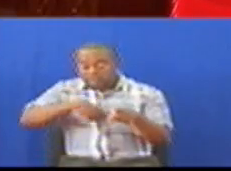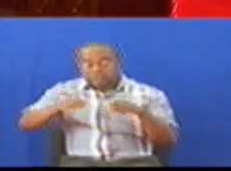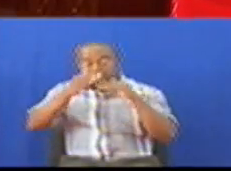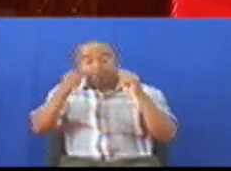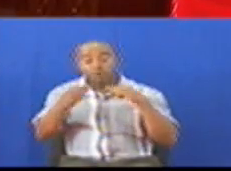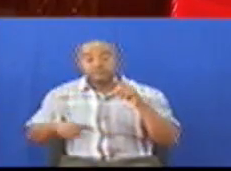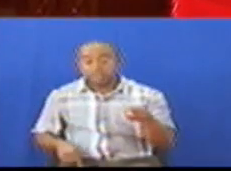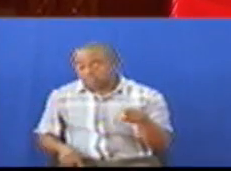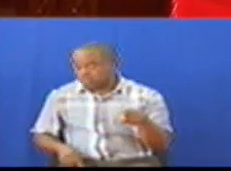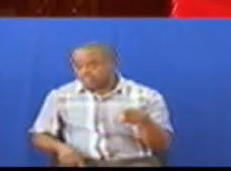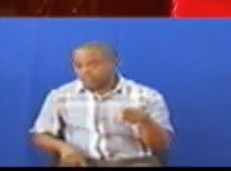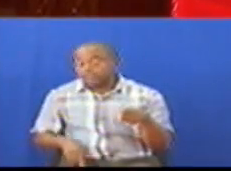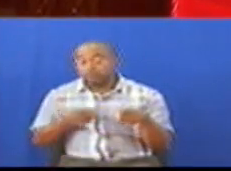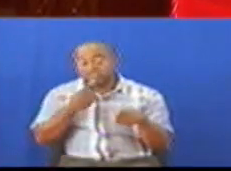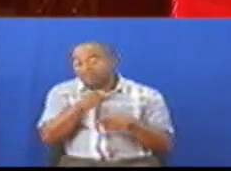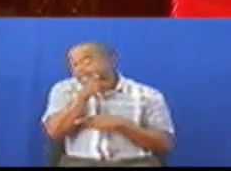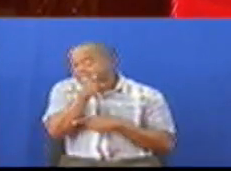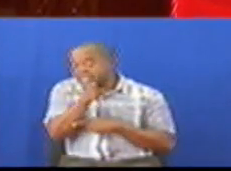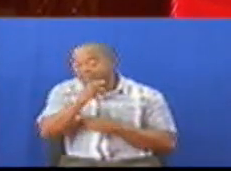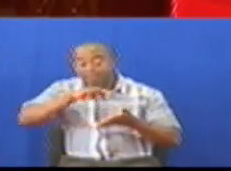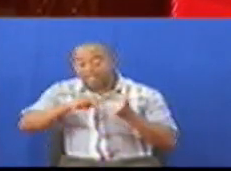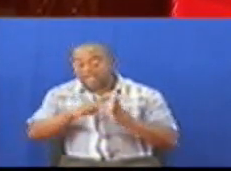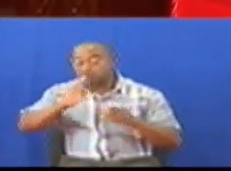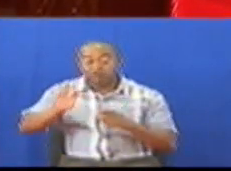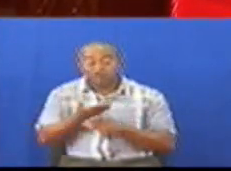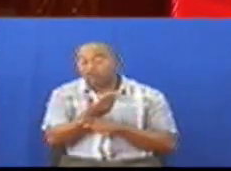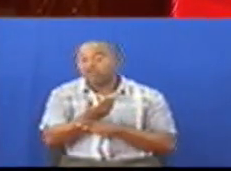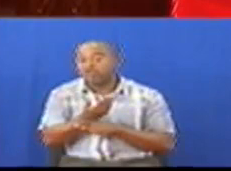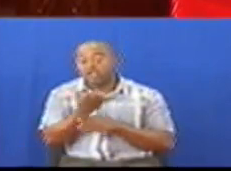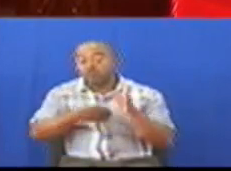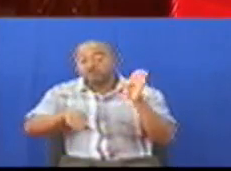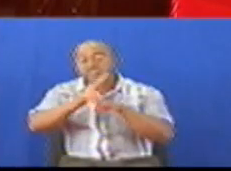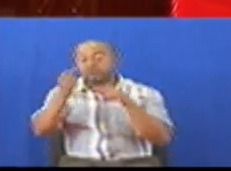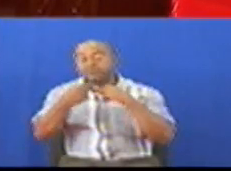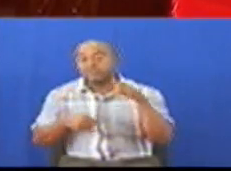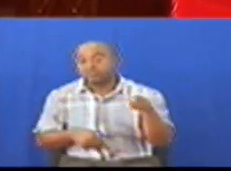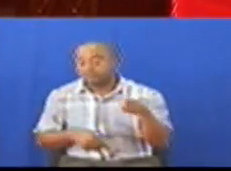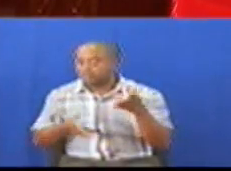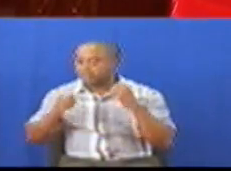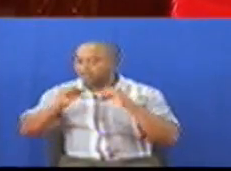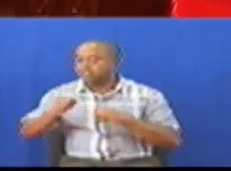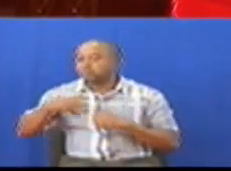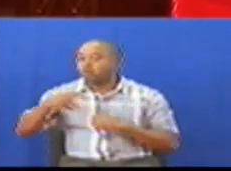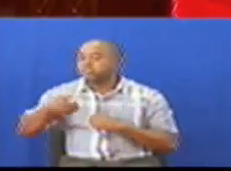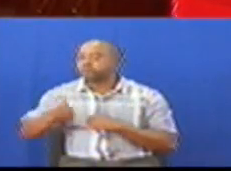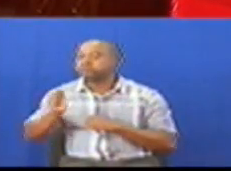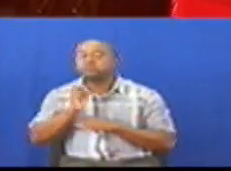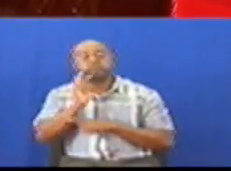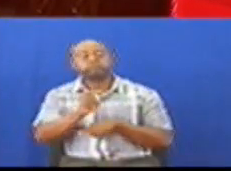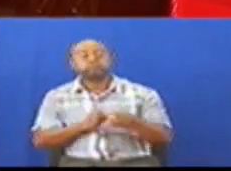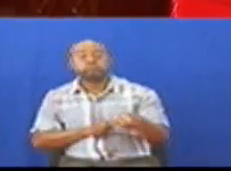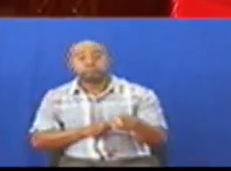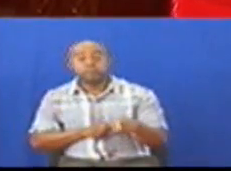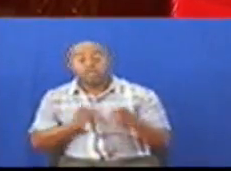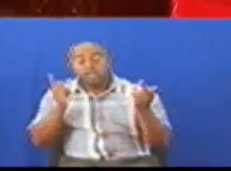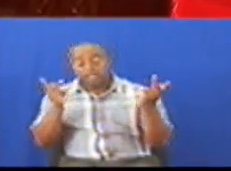wakuu wa mikoa kuondoa mamea au wenye vitu wa halmashauri ni kipimo kwa waziri mwenye dhamana kama kweli anawajibika